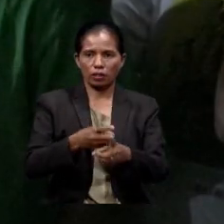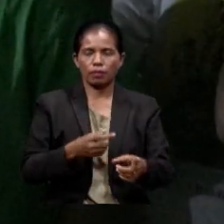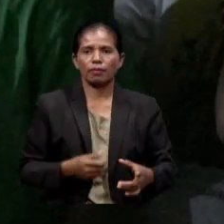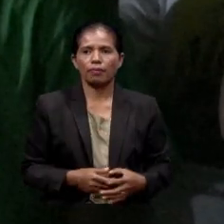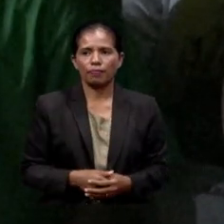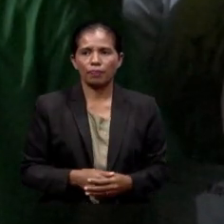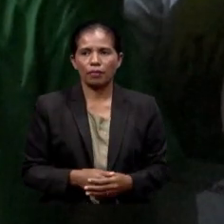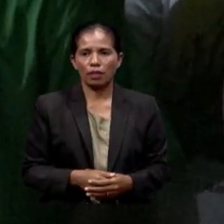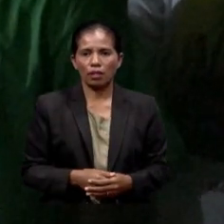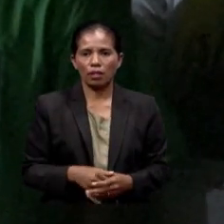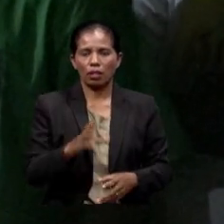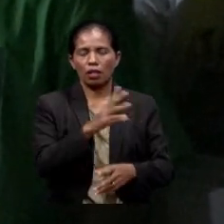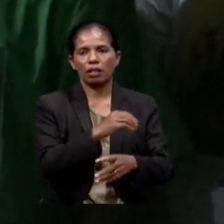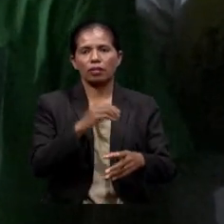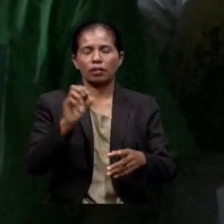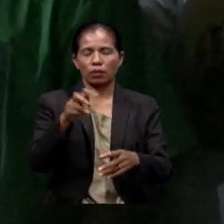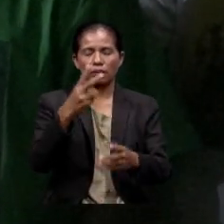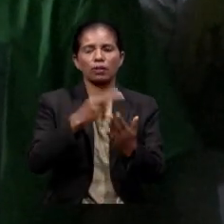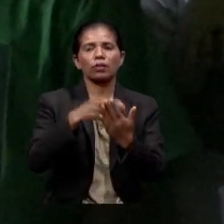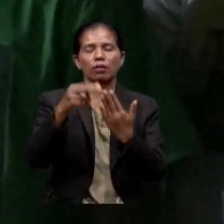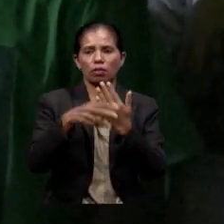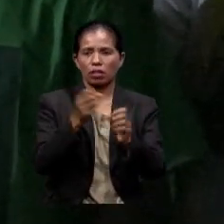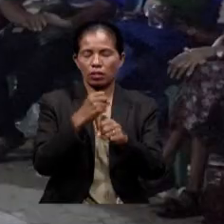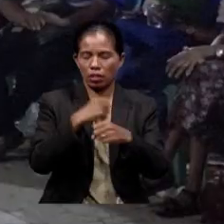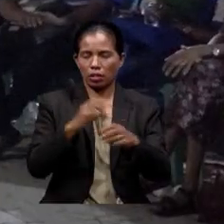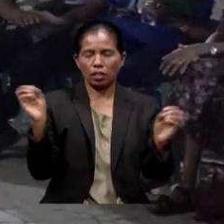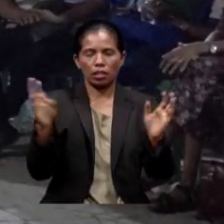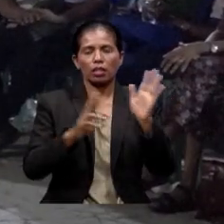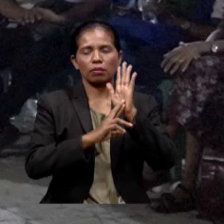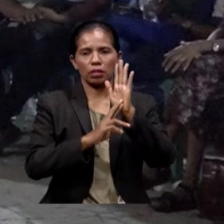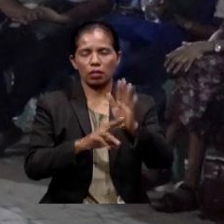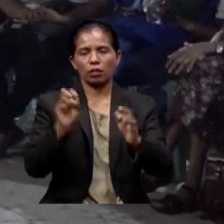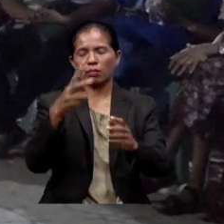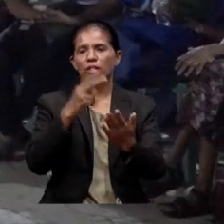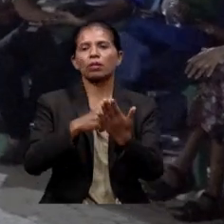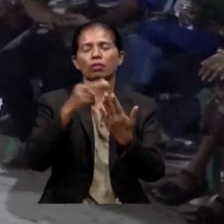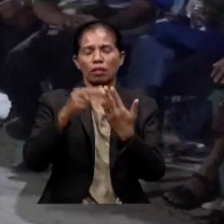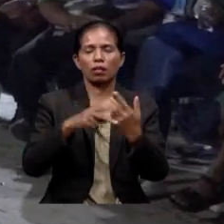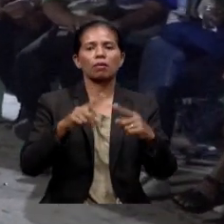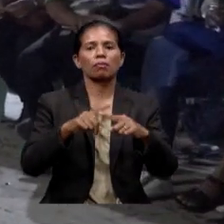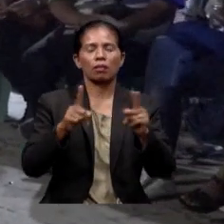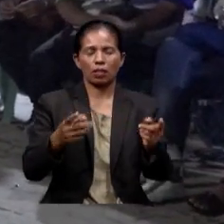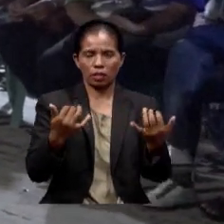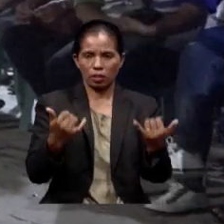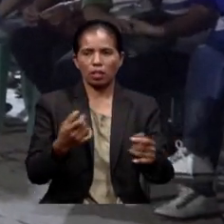Democrático. Apoio Nebe, Brigada 12 de Novembro, Halo, lá representa Comitê 12 de Novembro, mais bem ida ne,